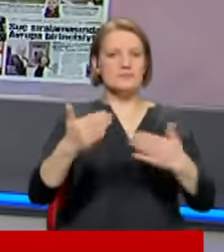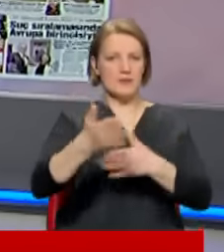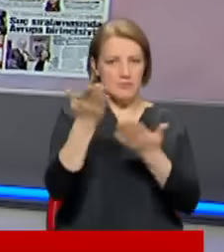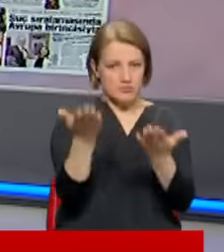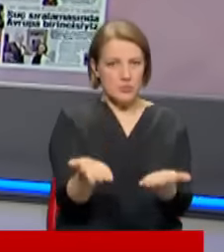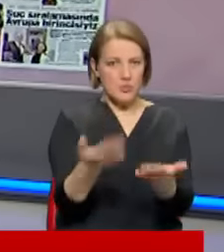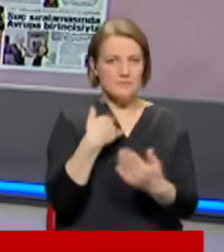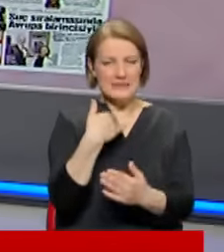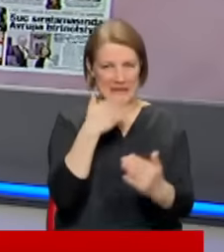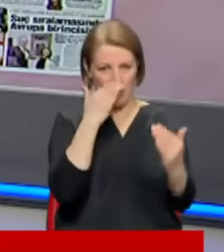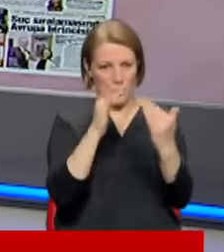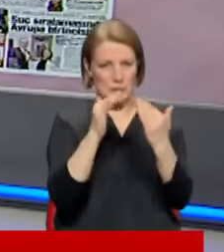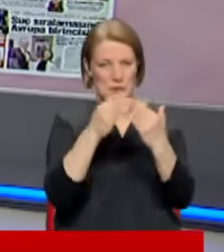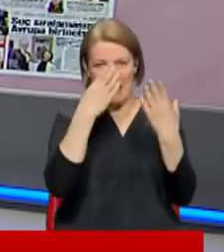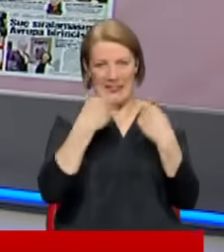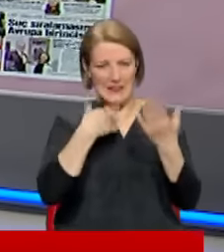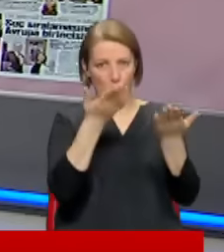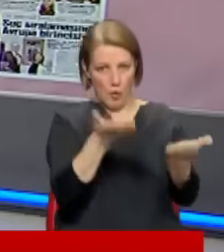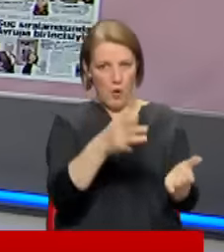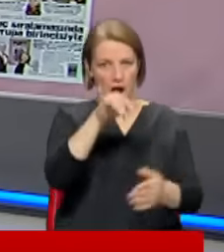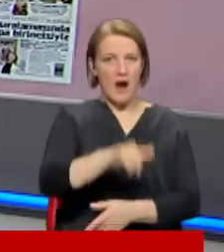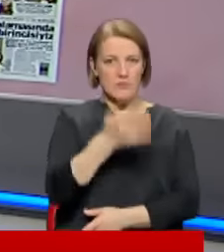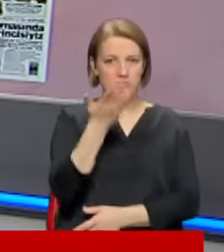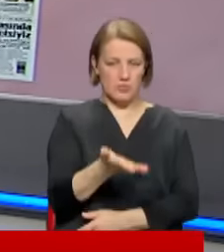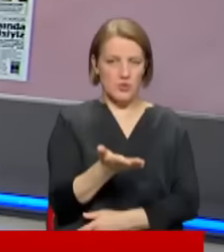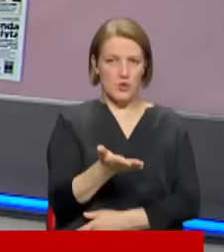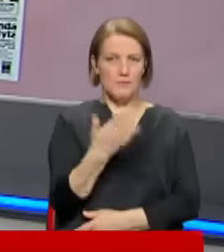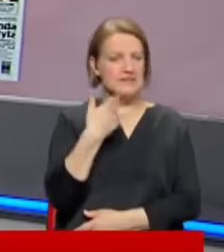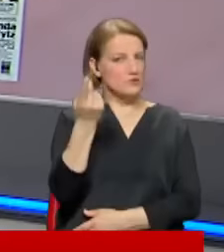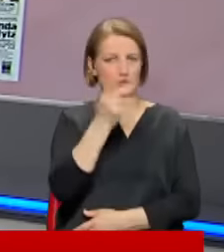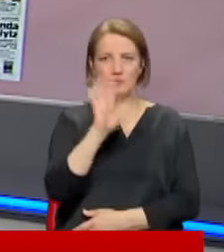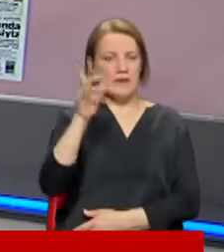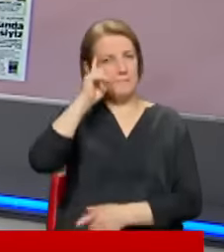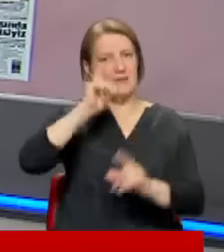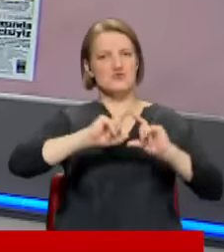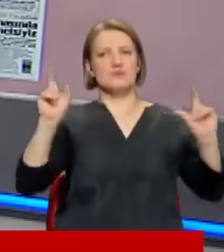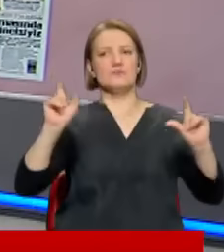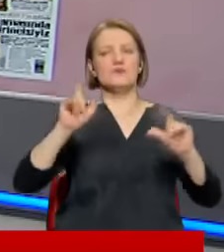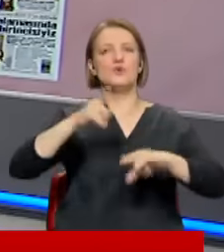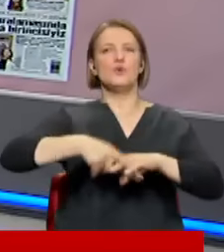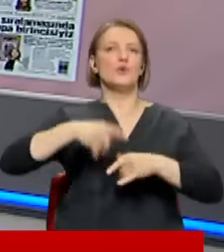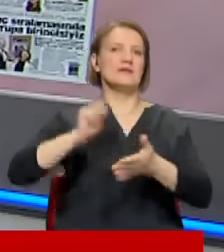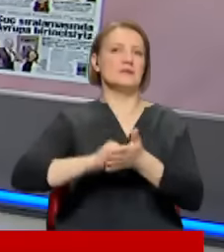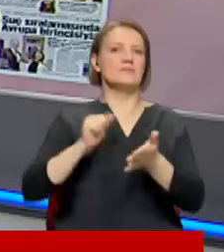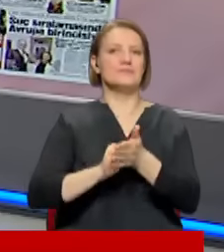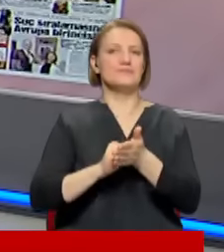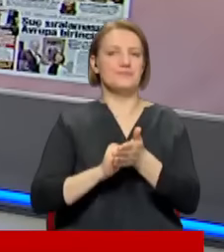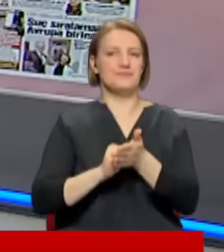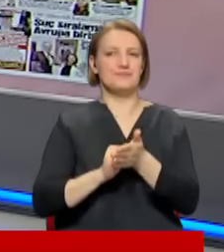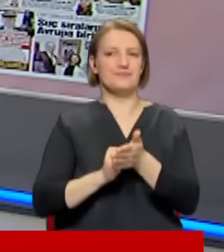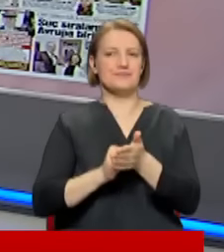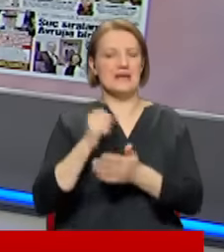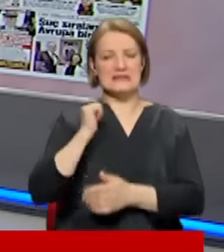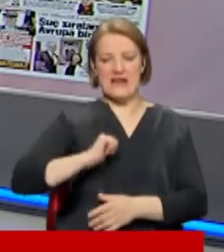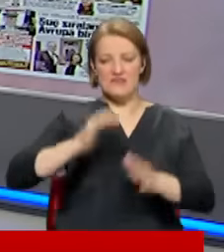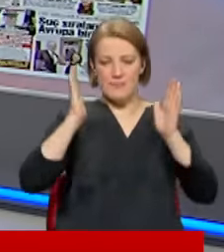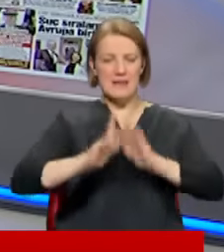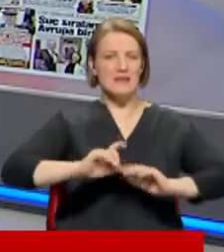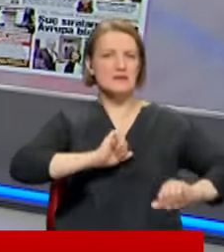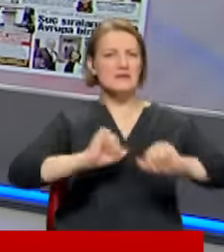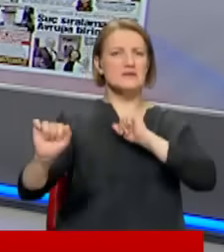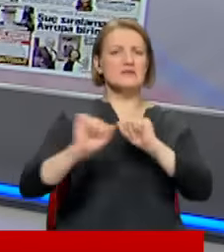mu bizim ülkemizin emeklisinin hak ettiği? Biz de unutmayın başlığımız. Hürriyet Gazetesi, savcı bile isyan